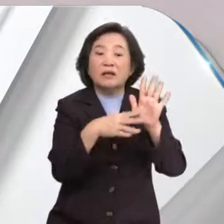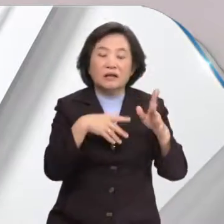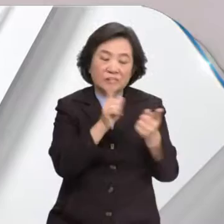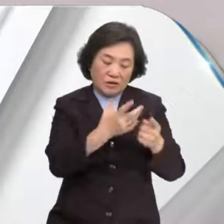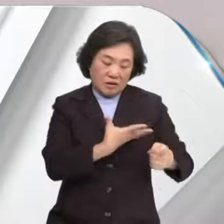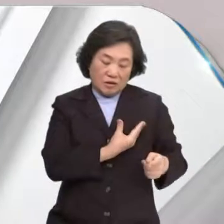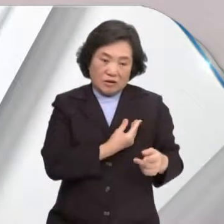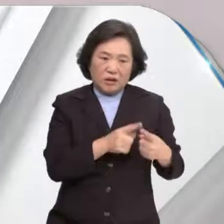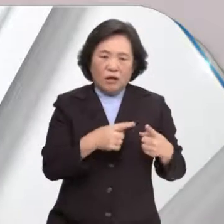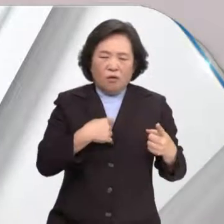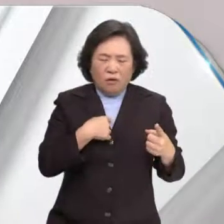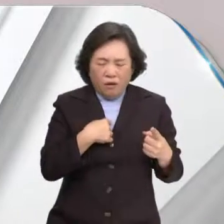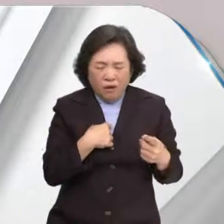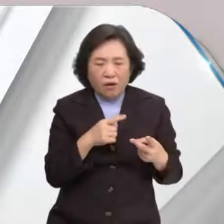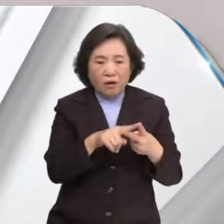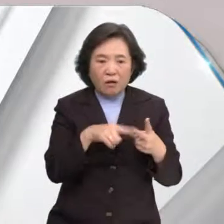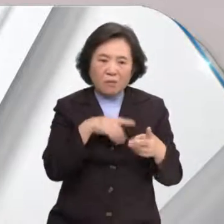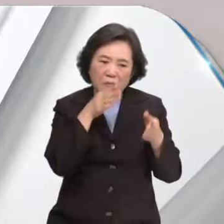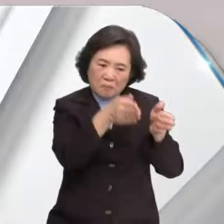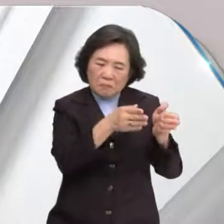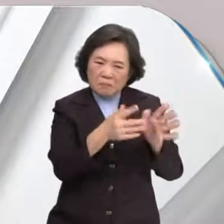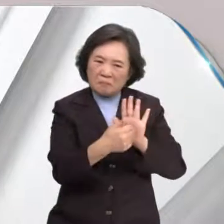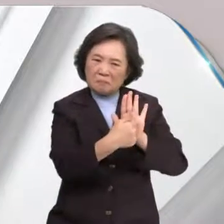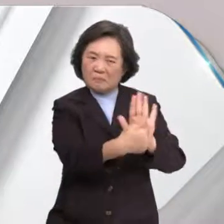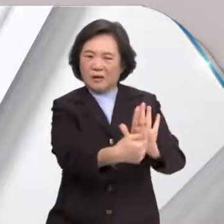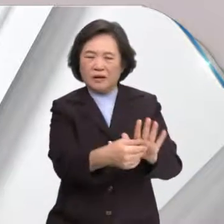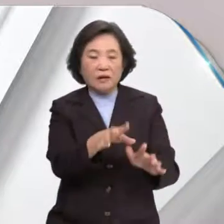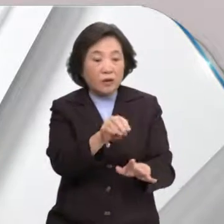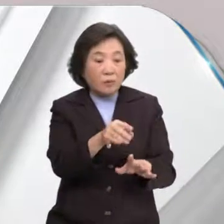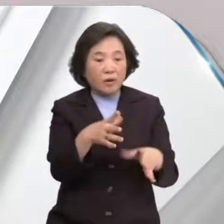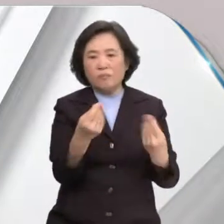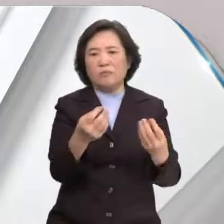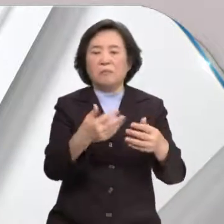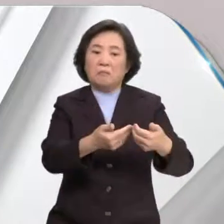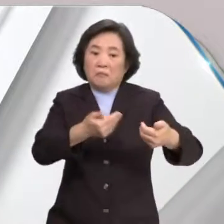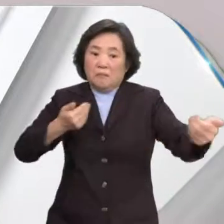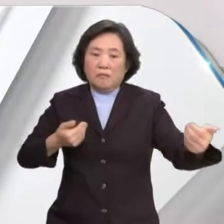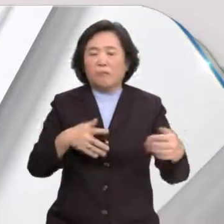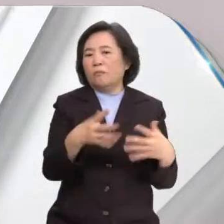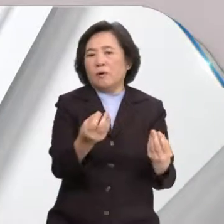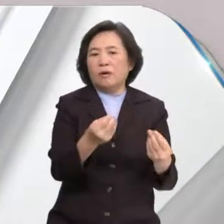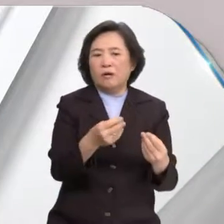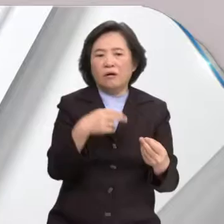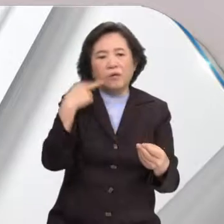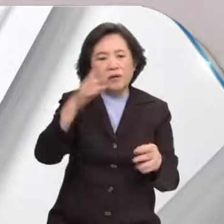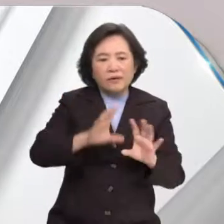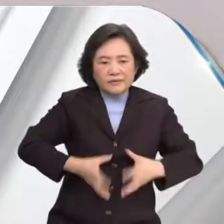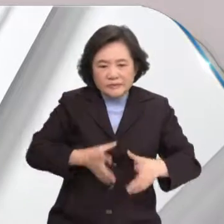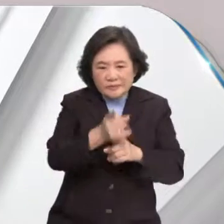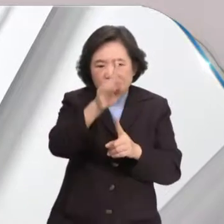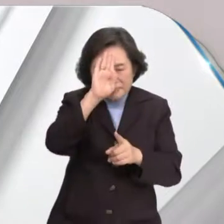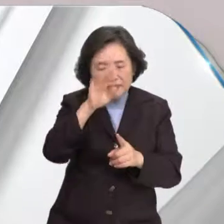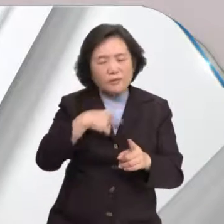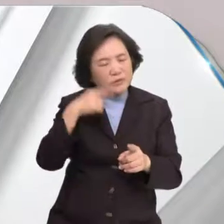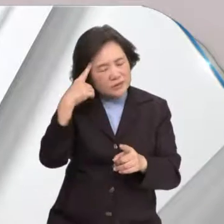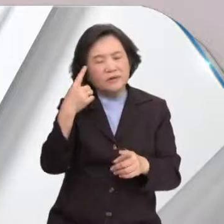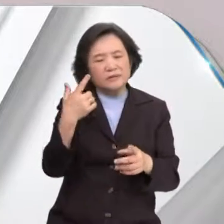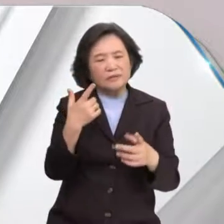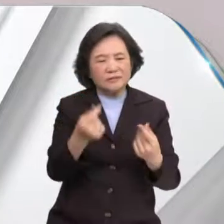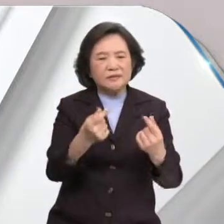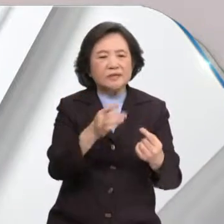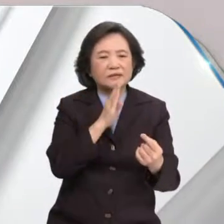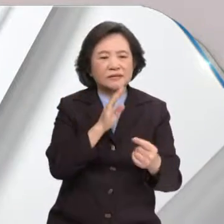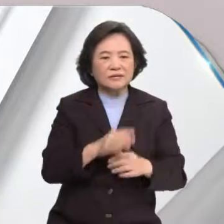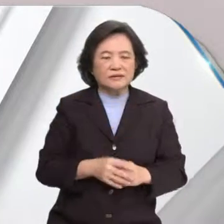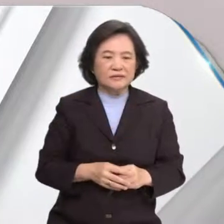者有气喘的人，我们会给他排斥或者是疏离，甚至于说我们要保护他，不